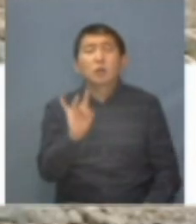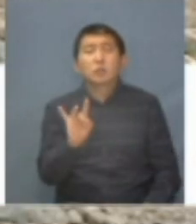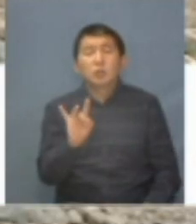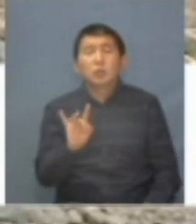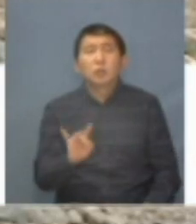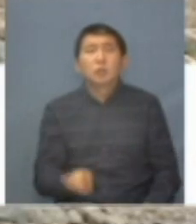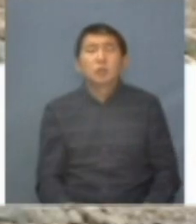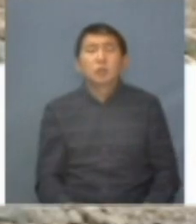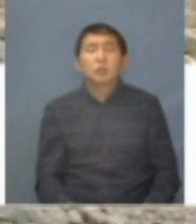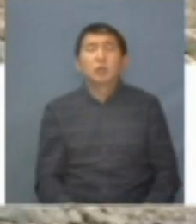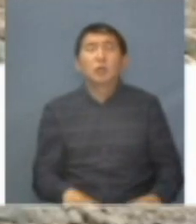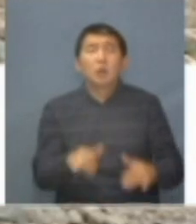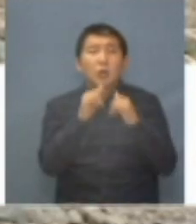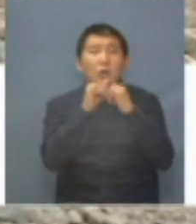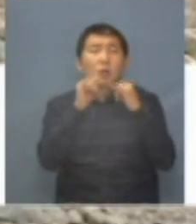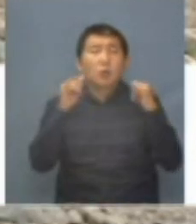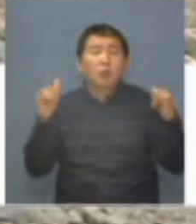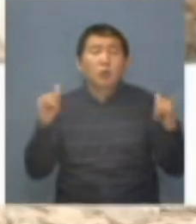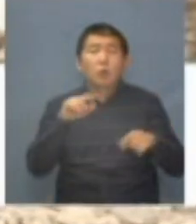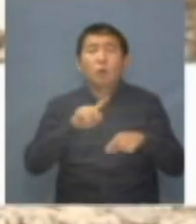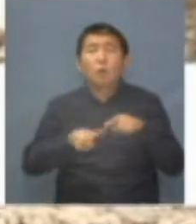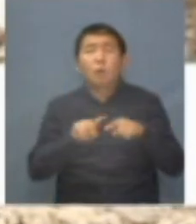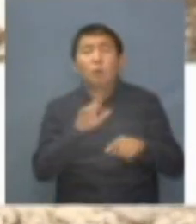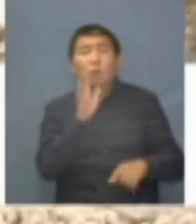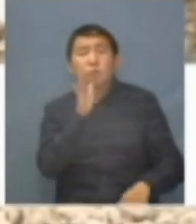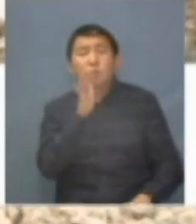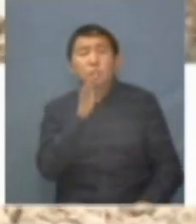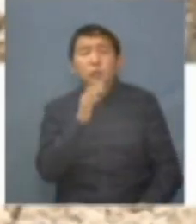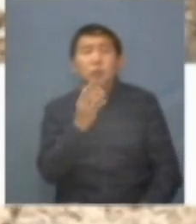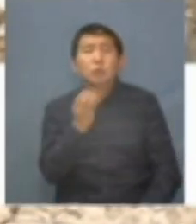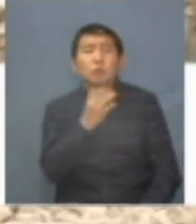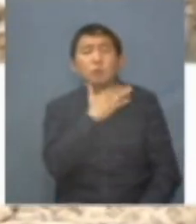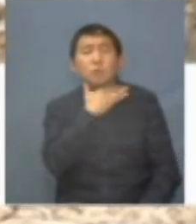келбеті көркейіп келеді. Алдағы жылдардың еншісінде де ауқымды